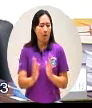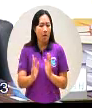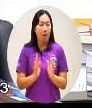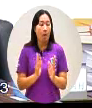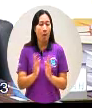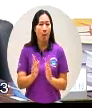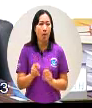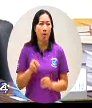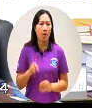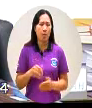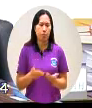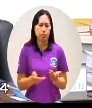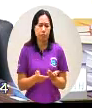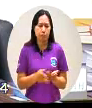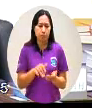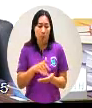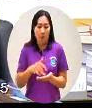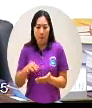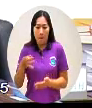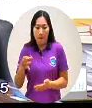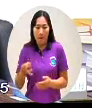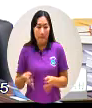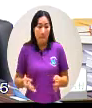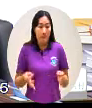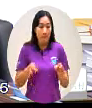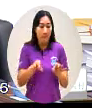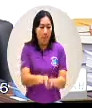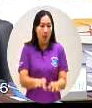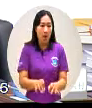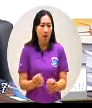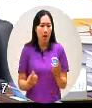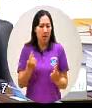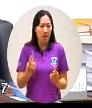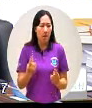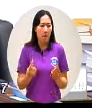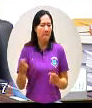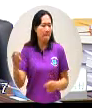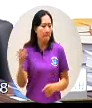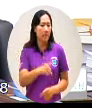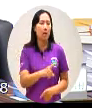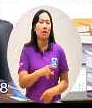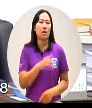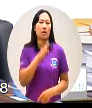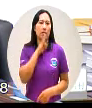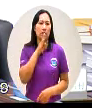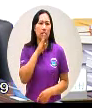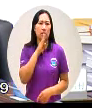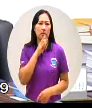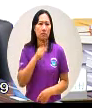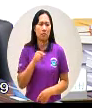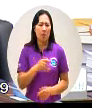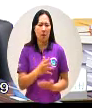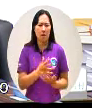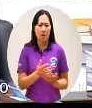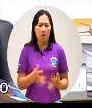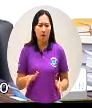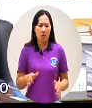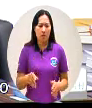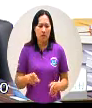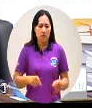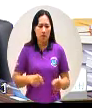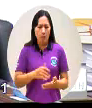咧甲投资，我想有较好啦。有时啊，医生编编的要建设，我想是局部尔，可